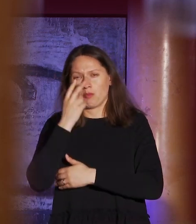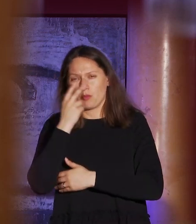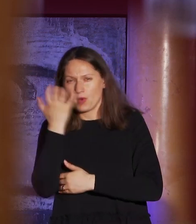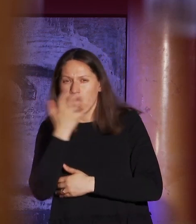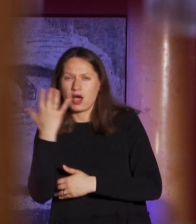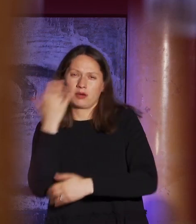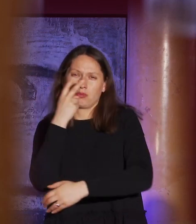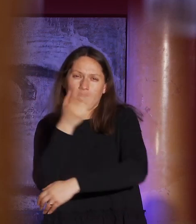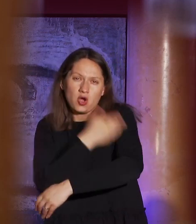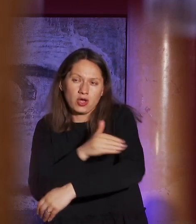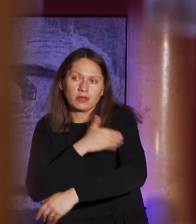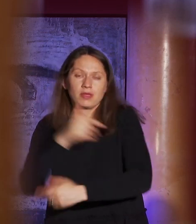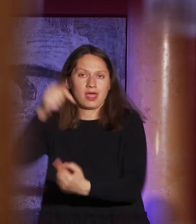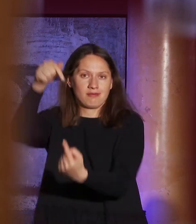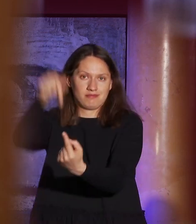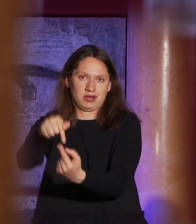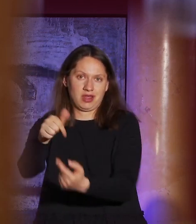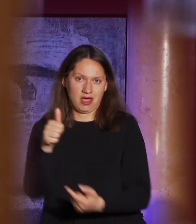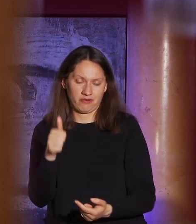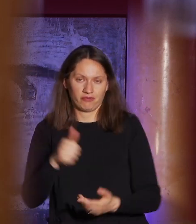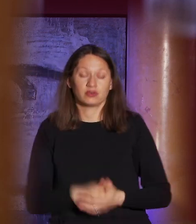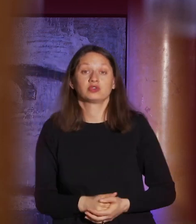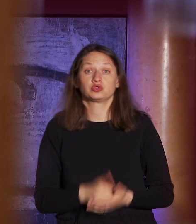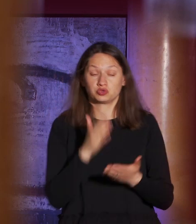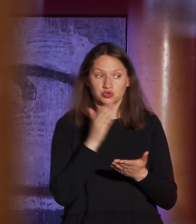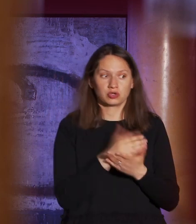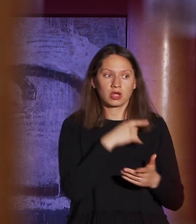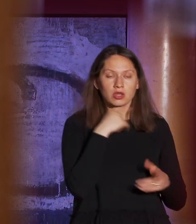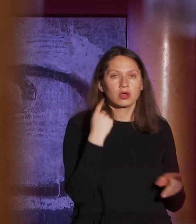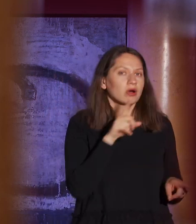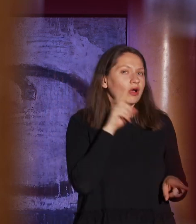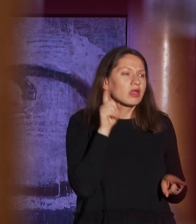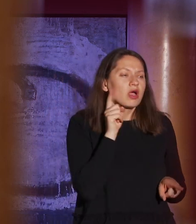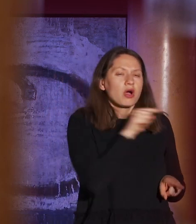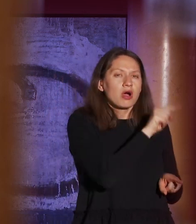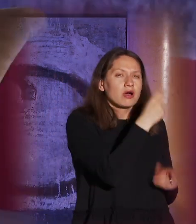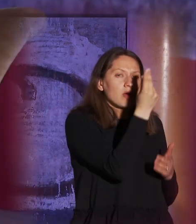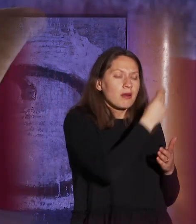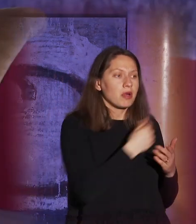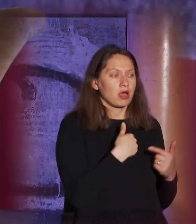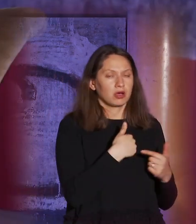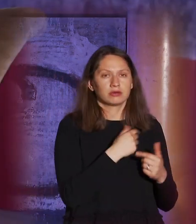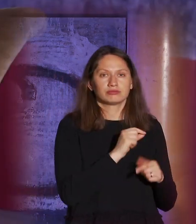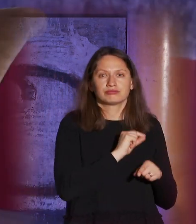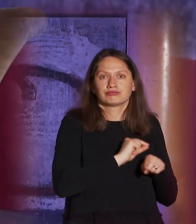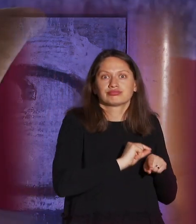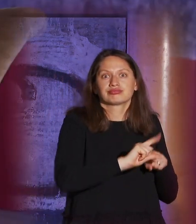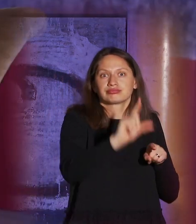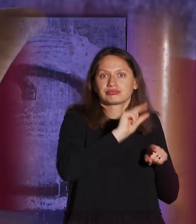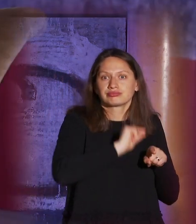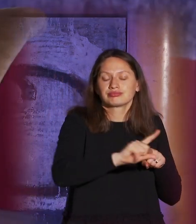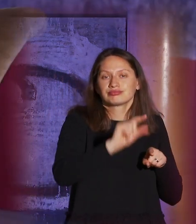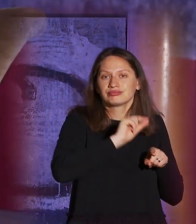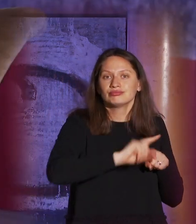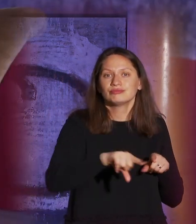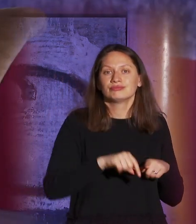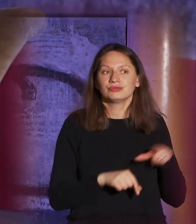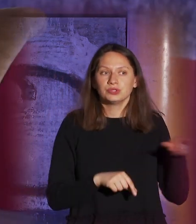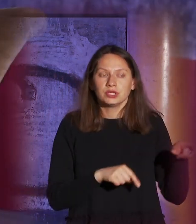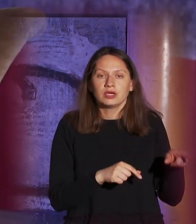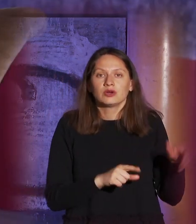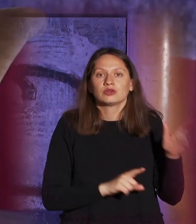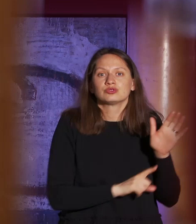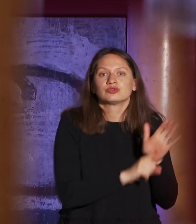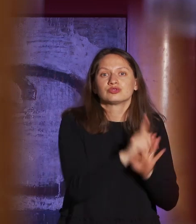kad jaunųjų kūrėjų tarpe tikrai atsiranda labai daug menininkų, kurie pradeda eiti tuo keliu, kurie